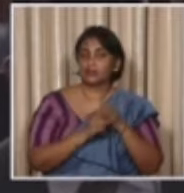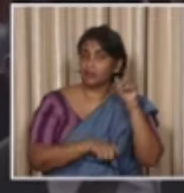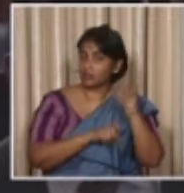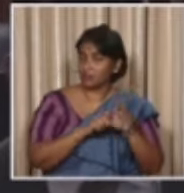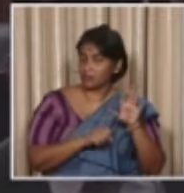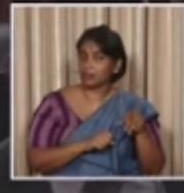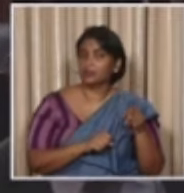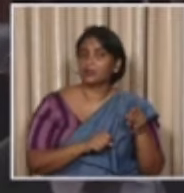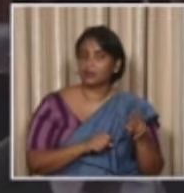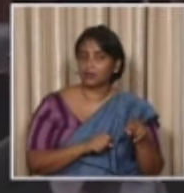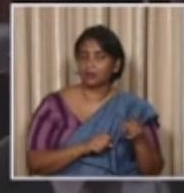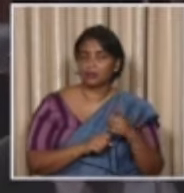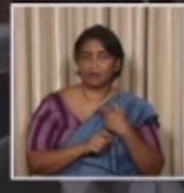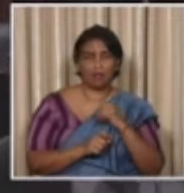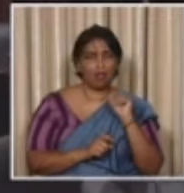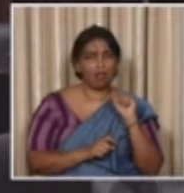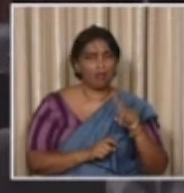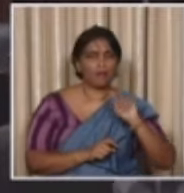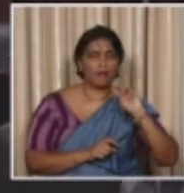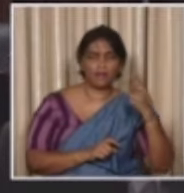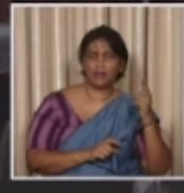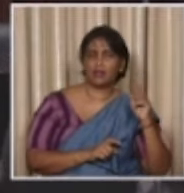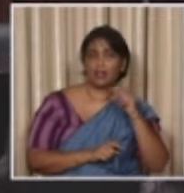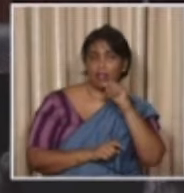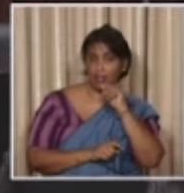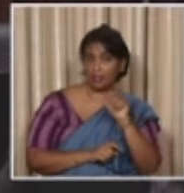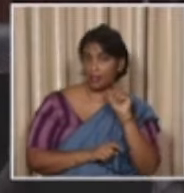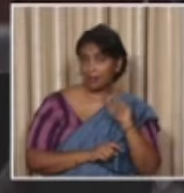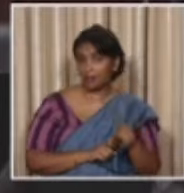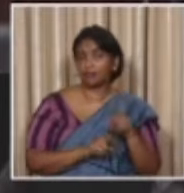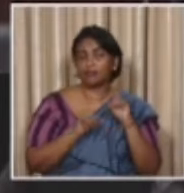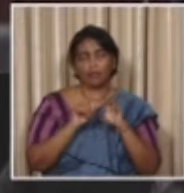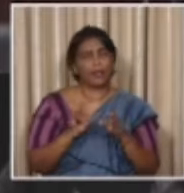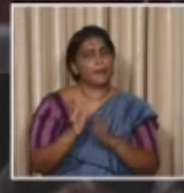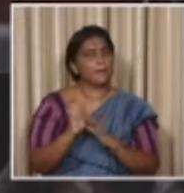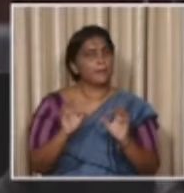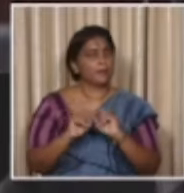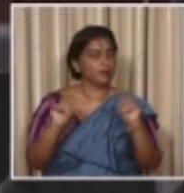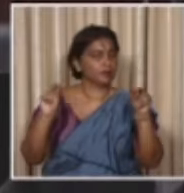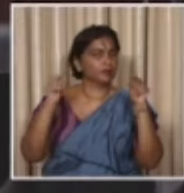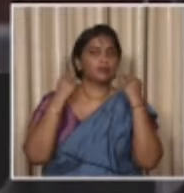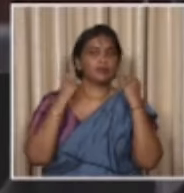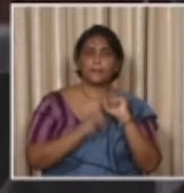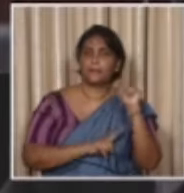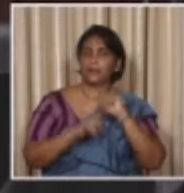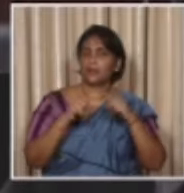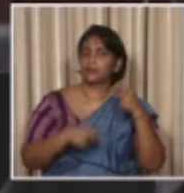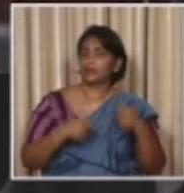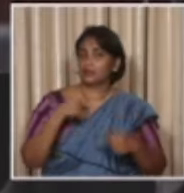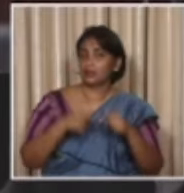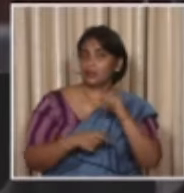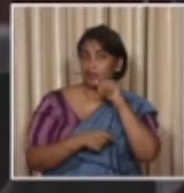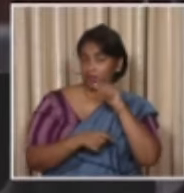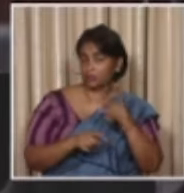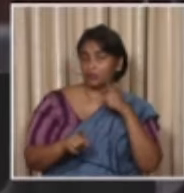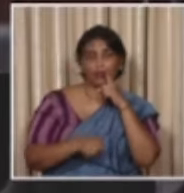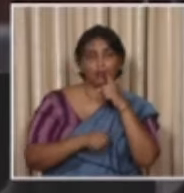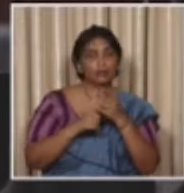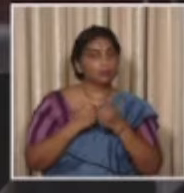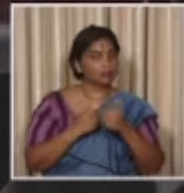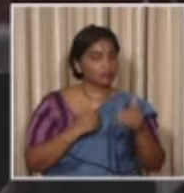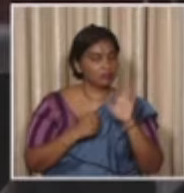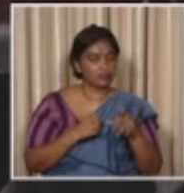නිලධාරීන්ගේ ආරූඪ නම් සැබෑ නම් මේම මාධ්‍ය සංදර්ශනවල පාර්ලිමේන්තු විවාදවල ප්‍රසිද්ධියේ කතා කරන්න